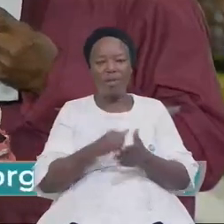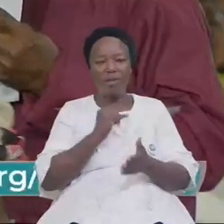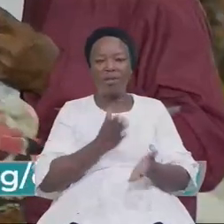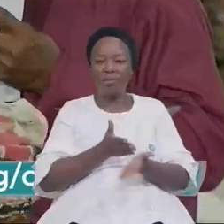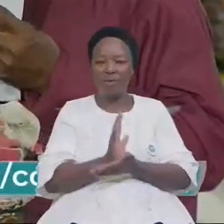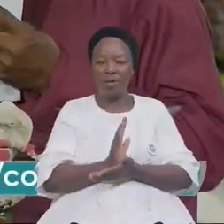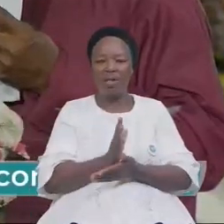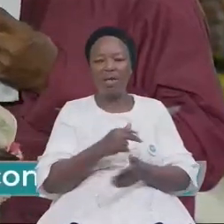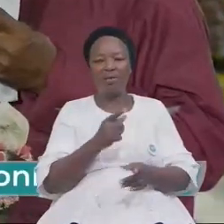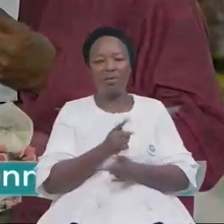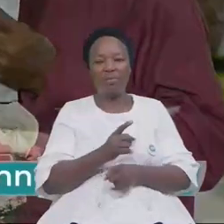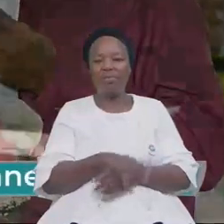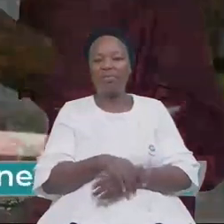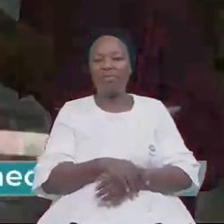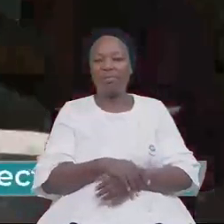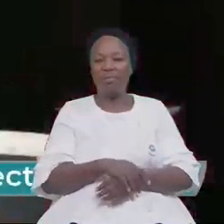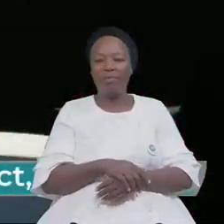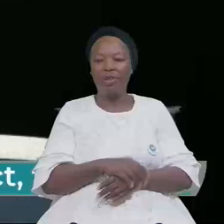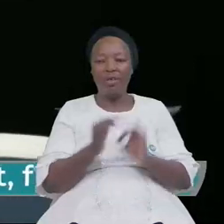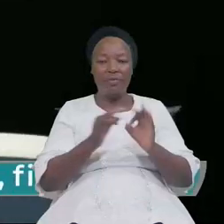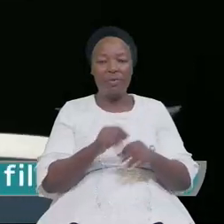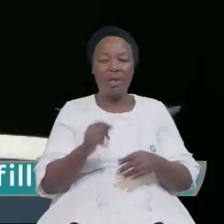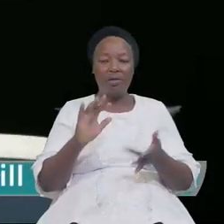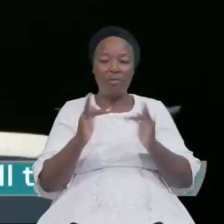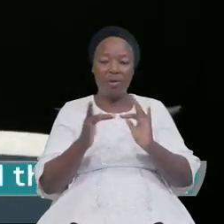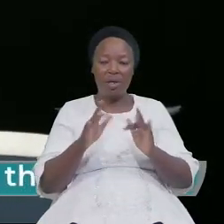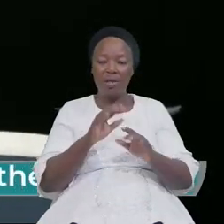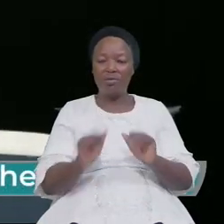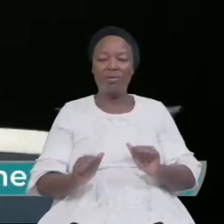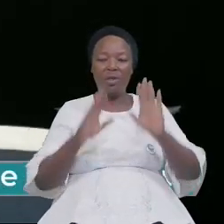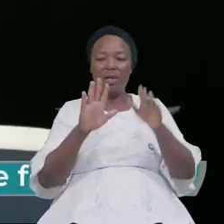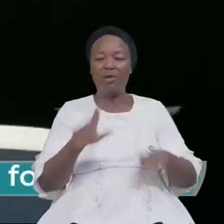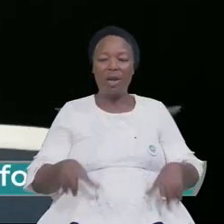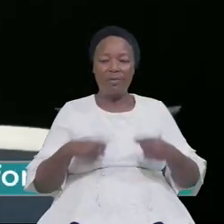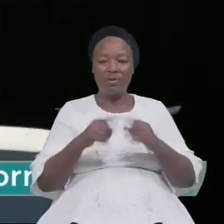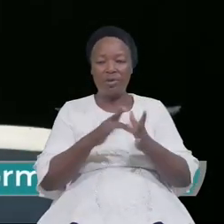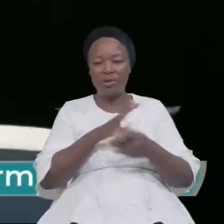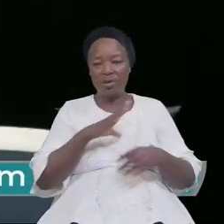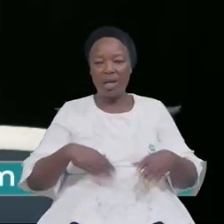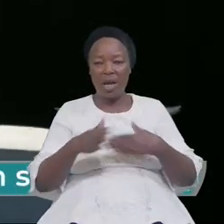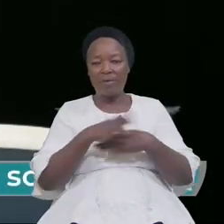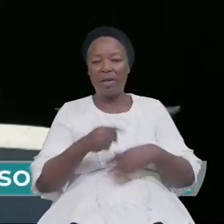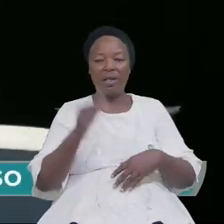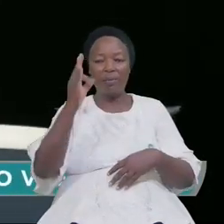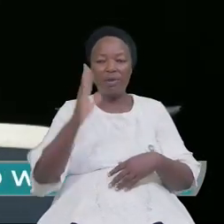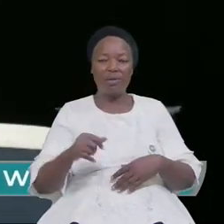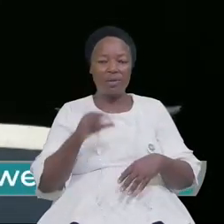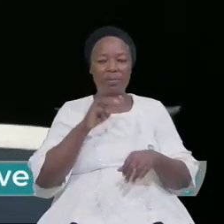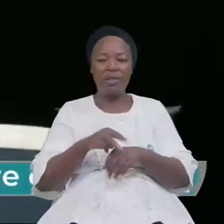Si vous êtes en ligne, vous venez de donner votre vie au Seigneur. Ce soir,